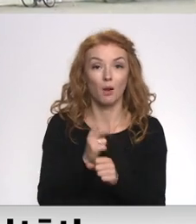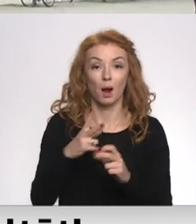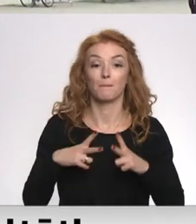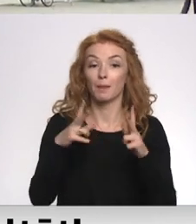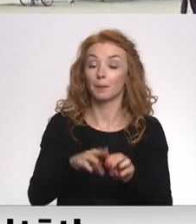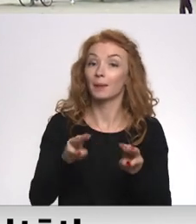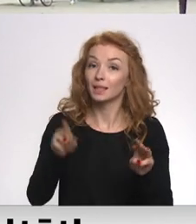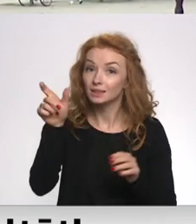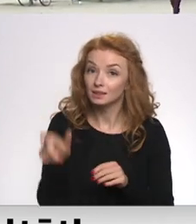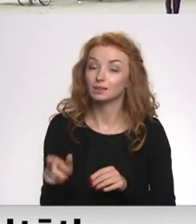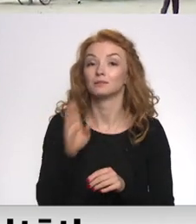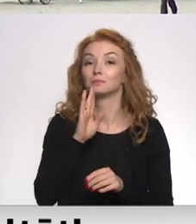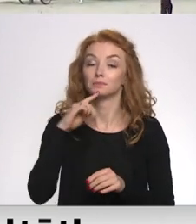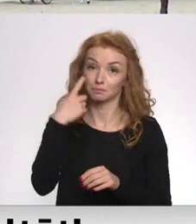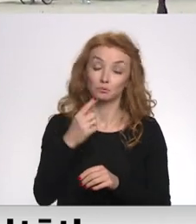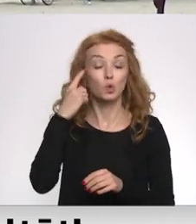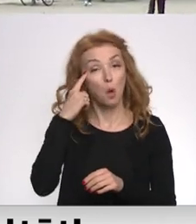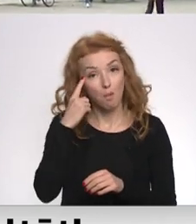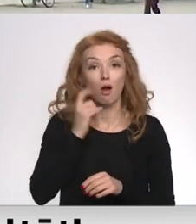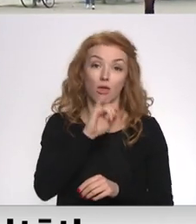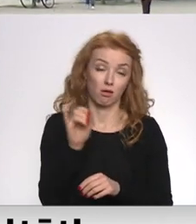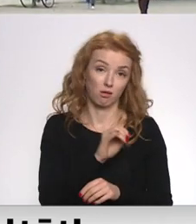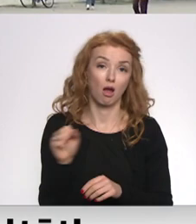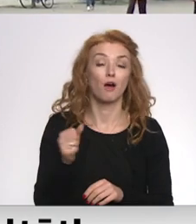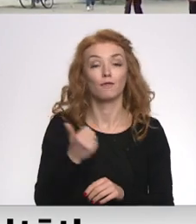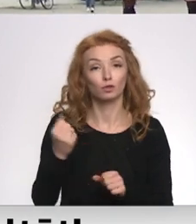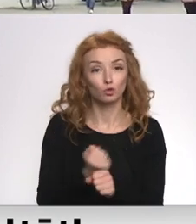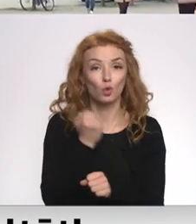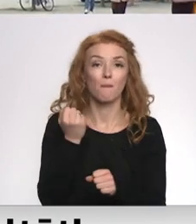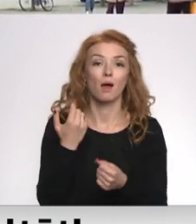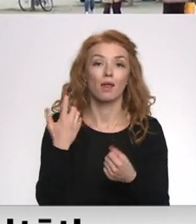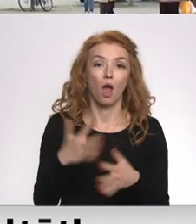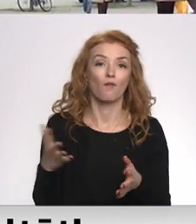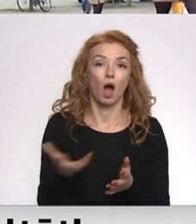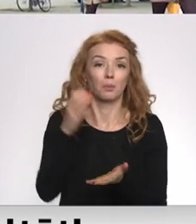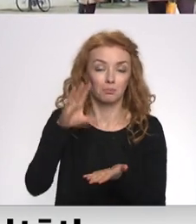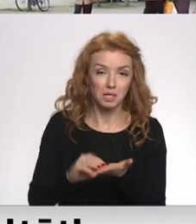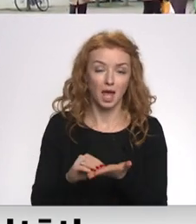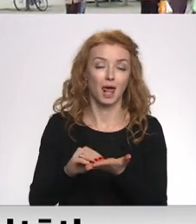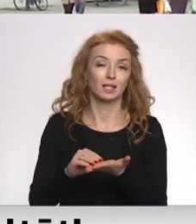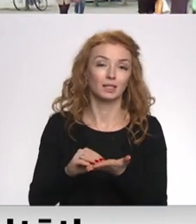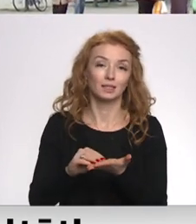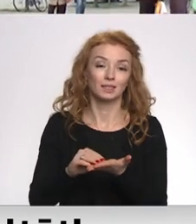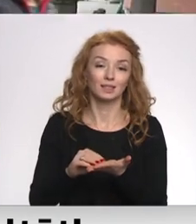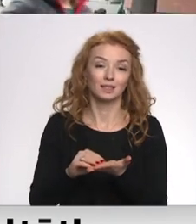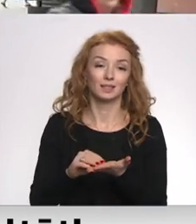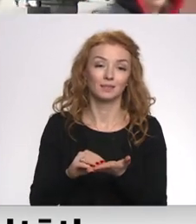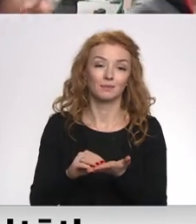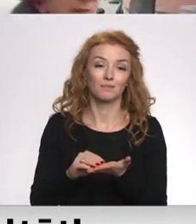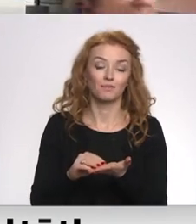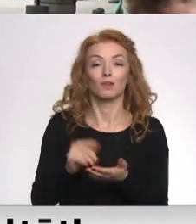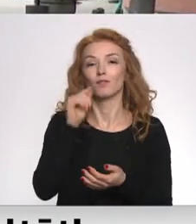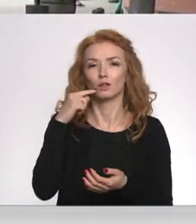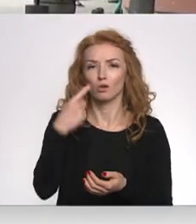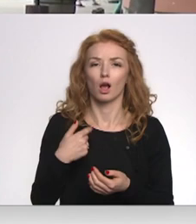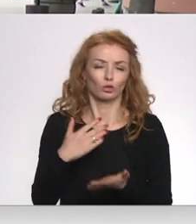premjeram? Es domāju, jā. Viņš tomēr ir pieredzējis un tā. Es esmu